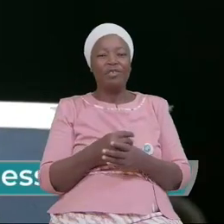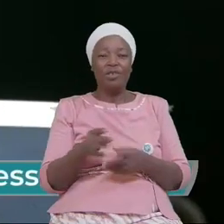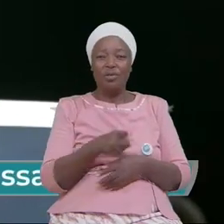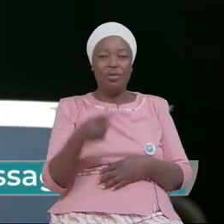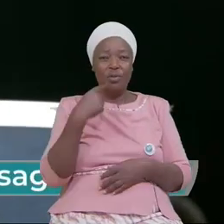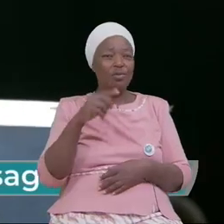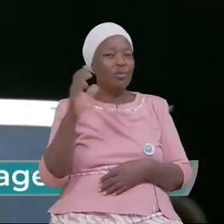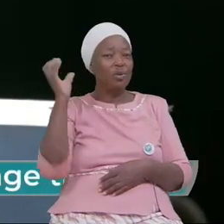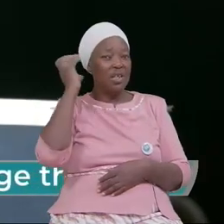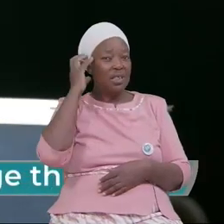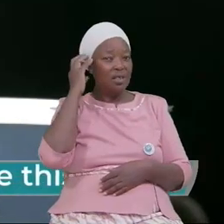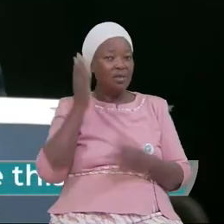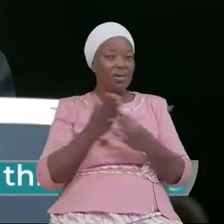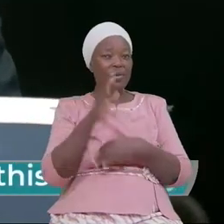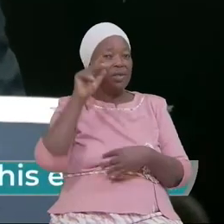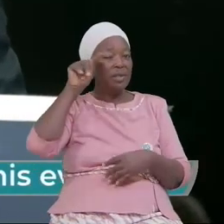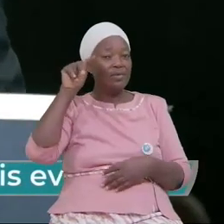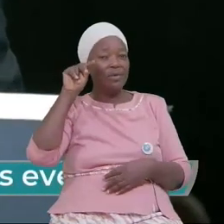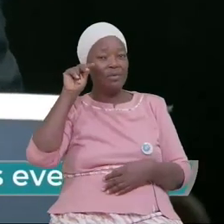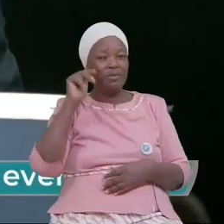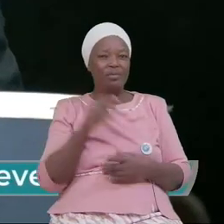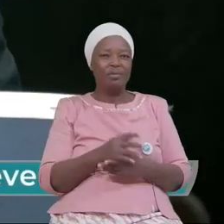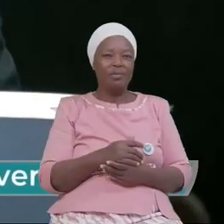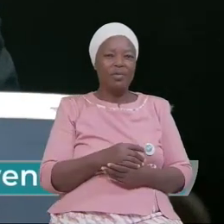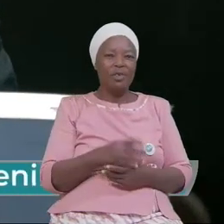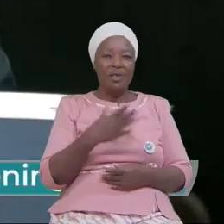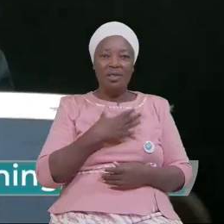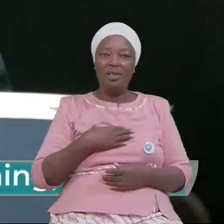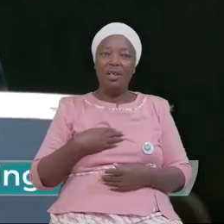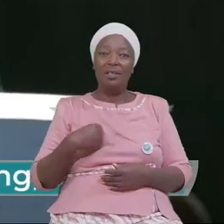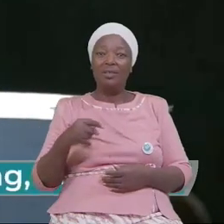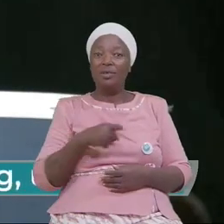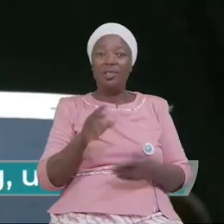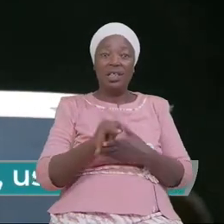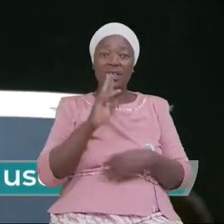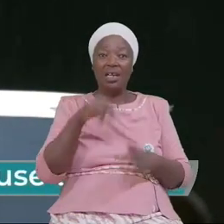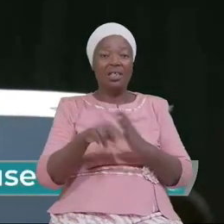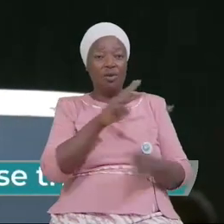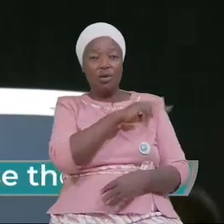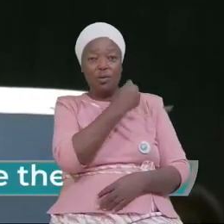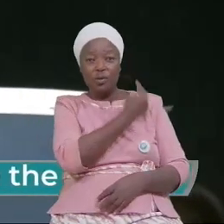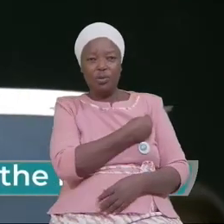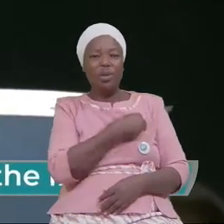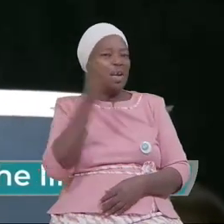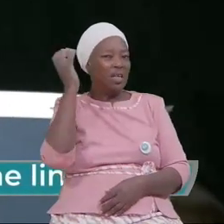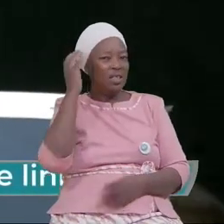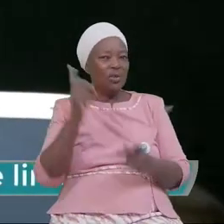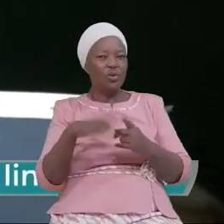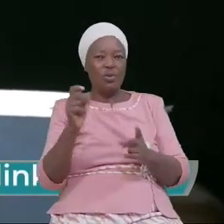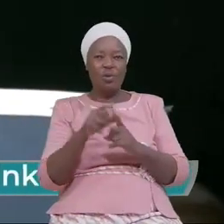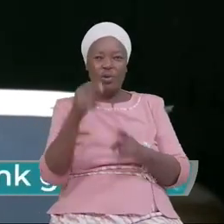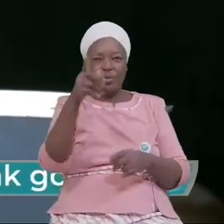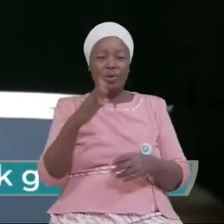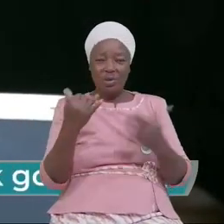Ceux qui sont les téléspectateurs et ceux qui sont à l'hôpital, qui écoutent la parole de Dieu ce